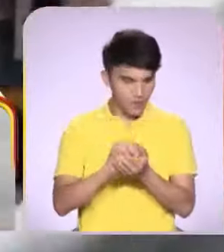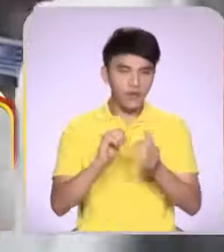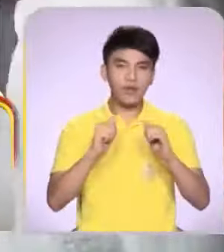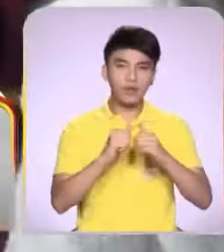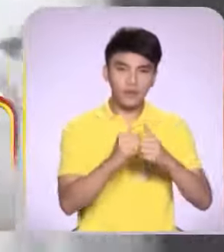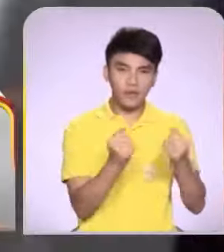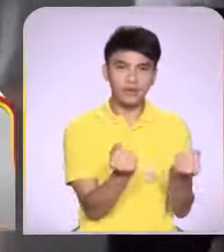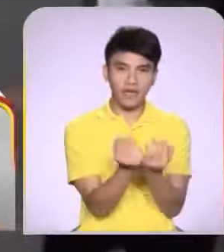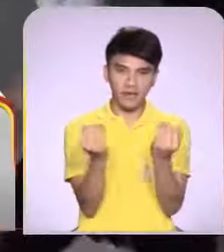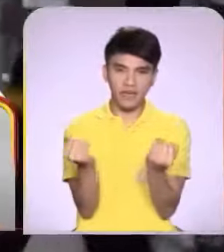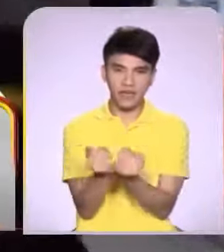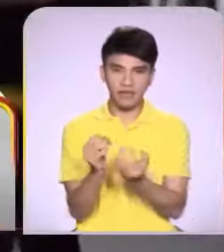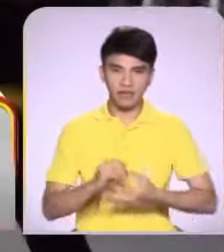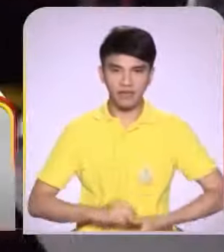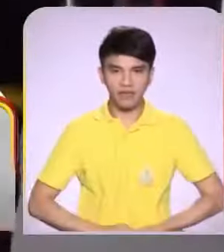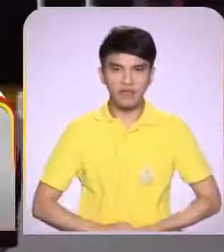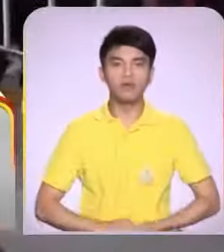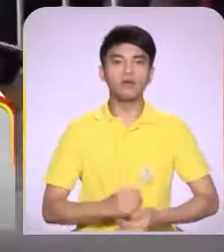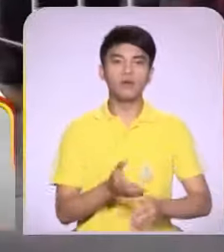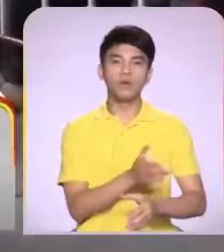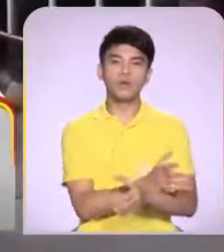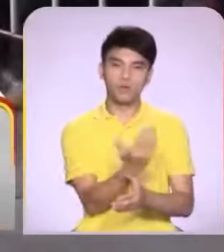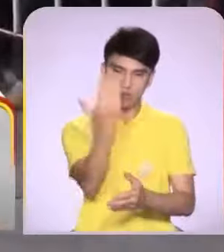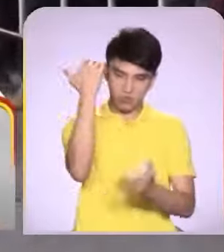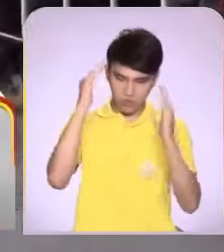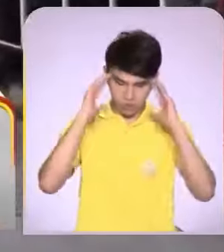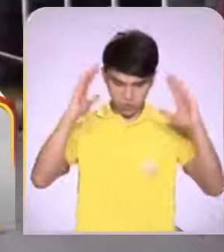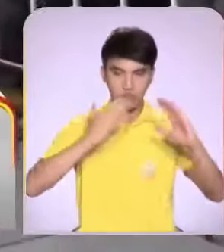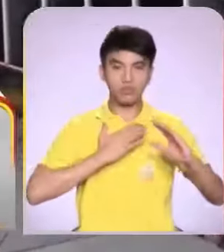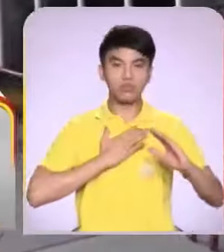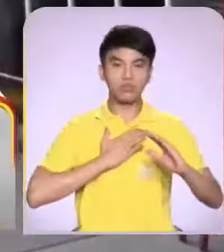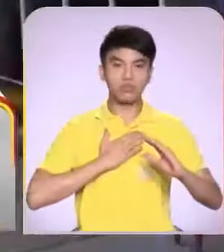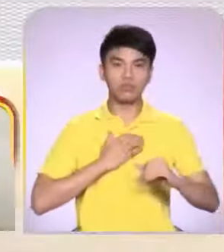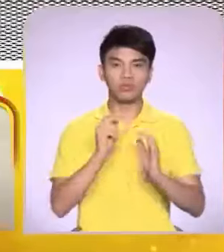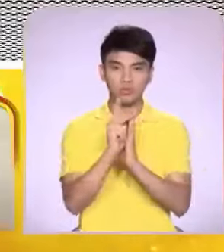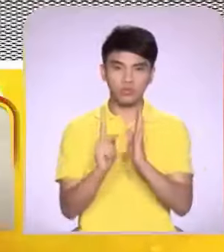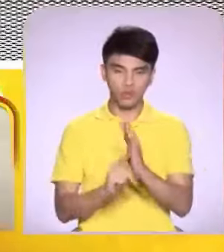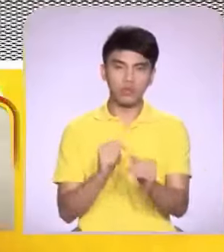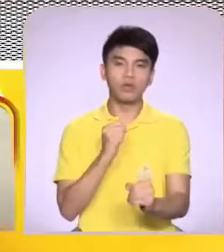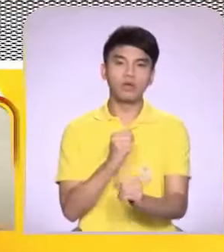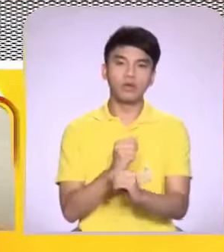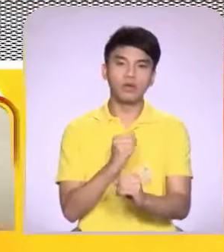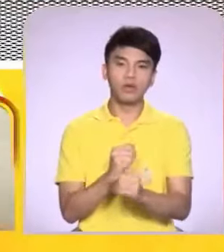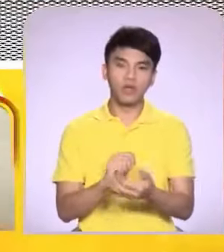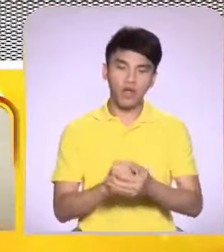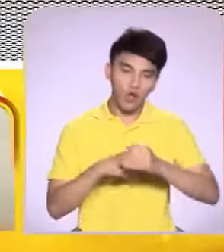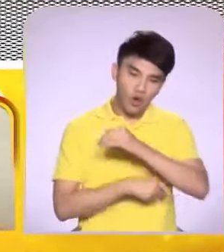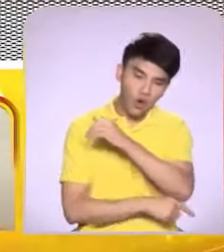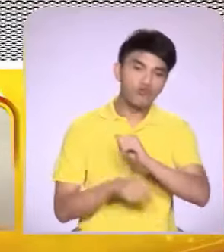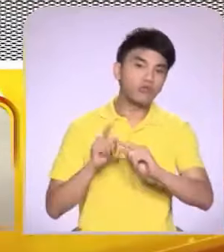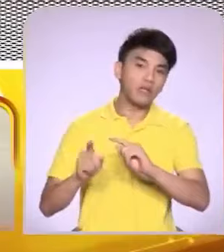ระทบเป็นวงกว้างนะครับบอกท่านผู้ชมเลยครับที่ผ่านมาหลายคดีจากประสบการณ์ที่ผมเข้าไปทำคดีไม่ว่าคดีที่มีการกล่าวอ้างว่าทุจริตส